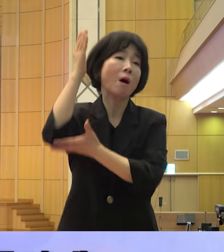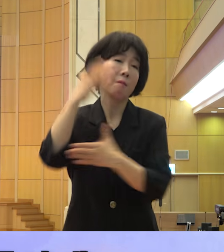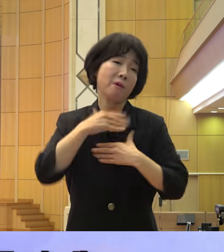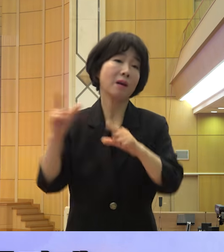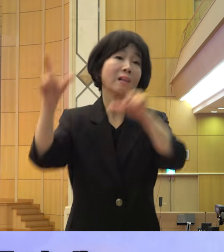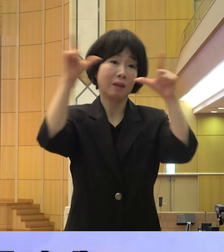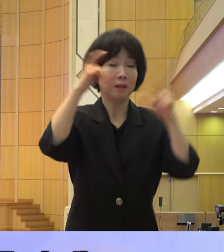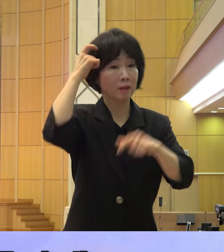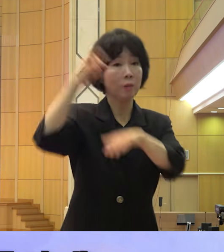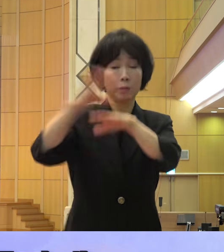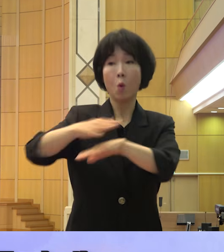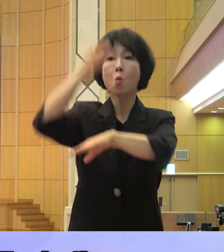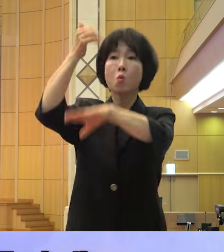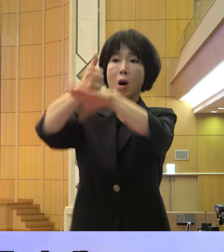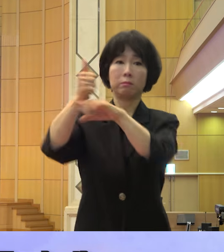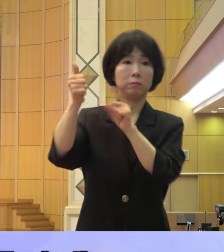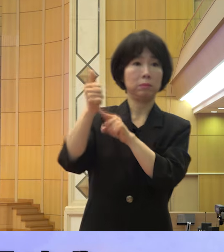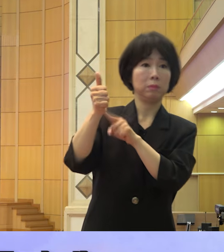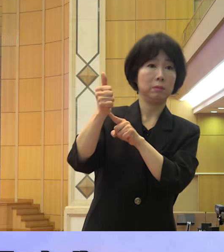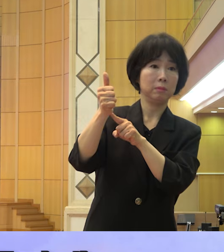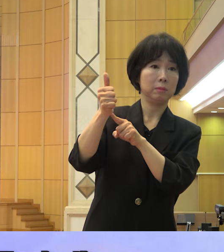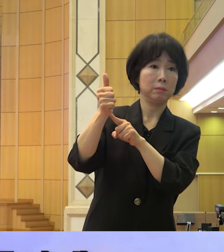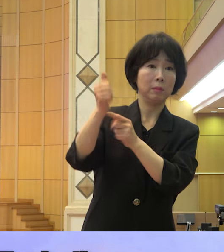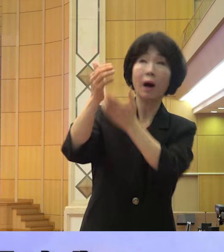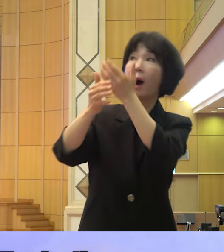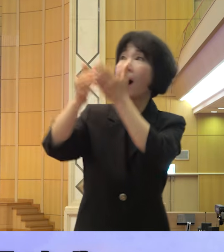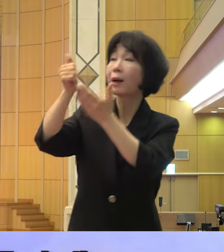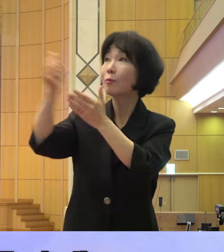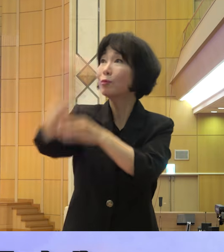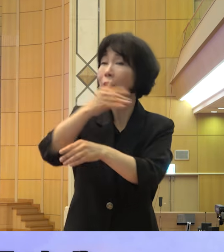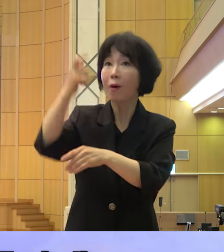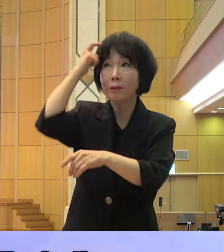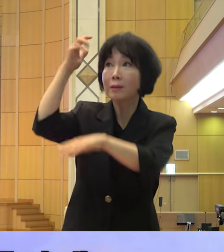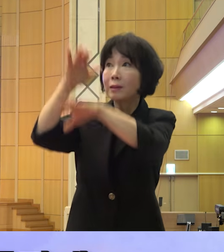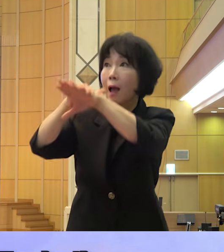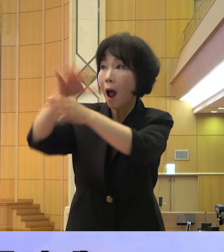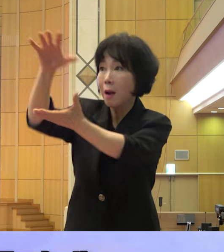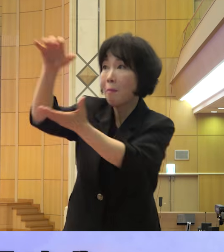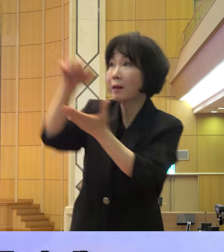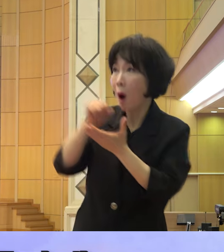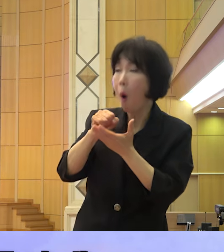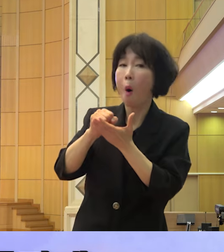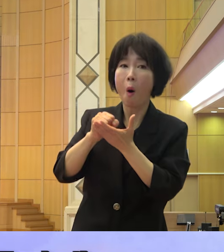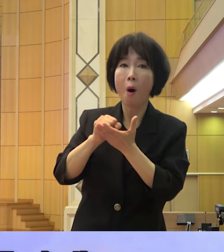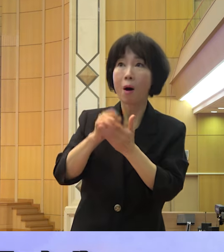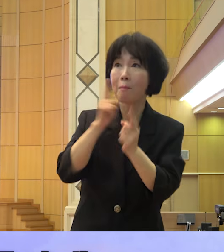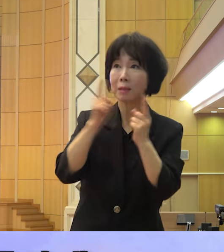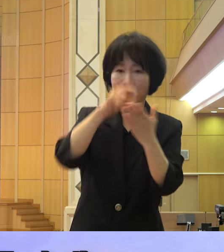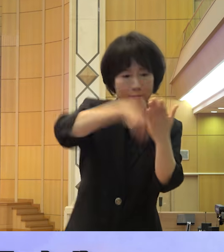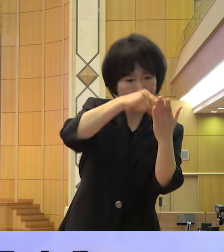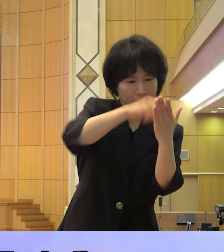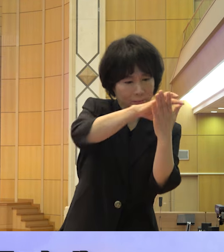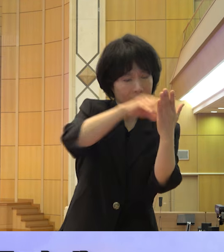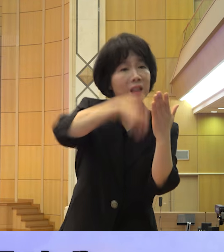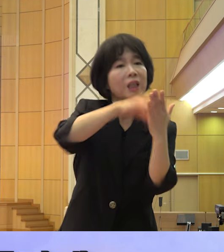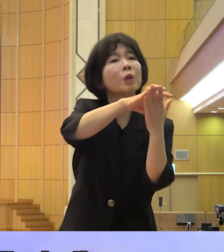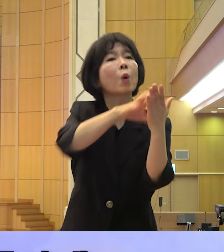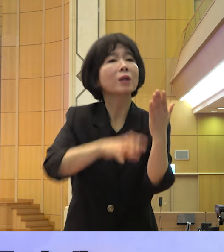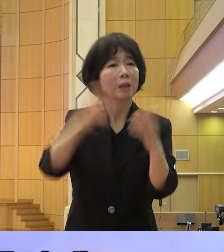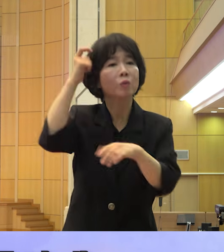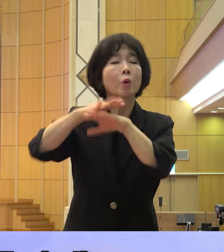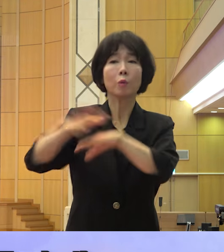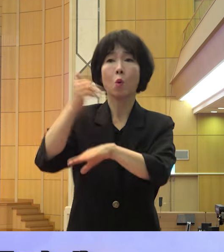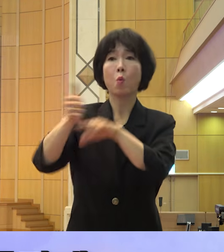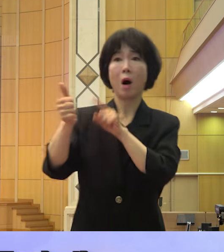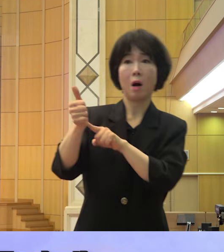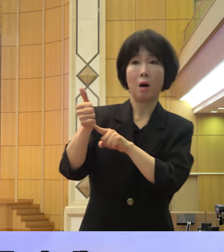솔로몬 왕인데, 그렇게 하나님께 지혜 받아가지고 잠언을 기록하고 전도서를 기록한 사람이 솔로몬